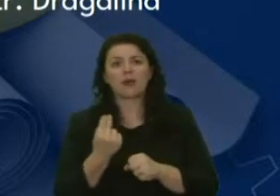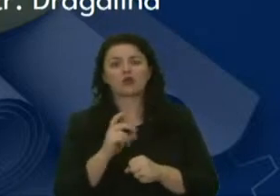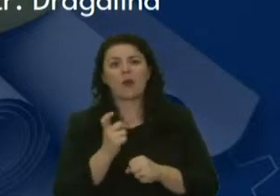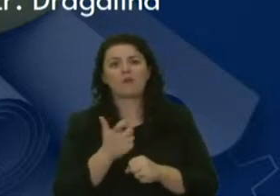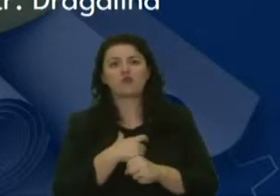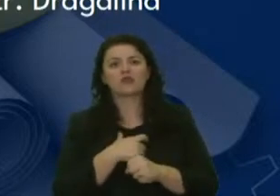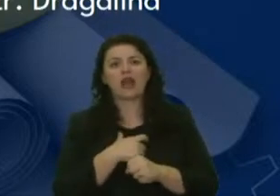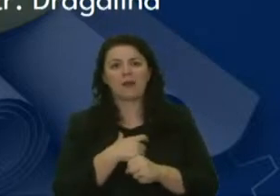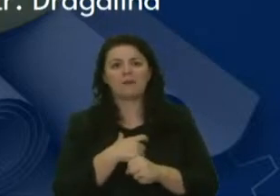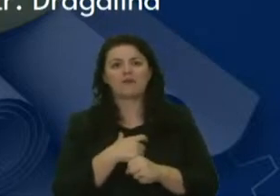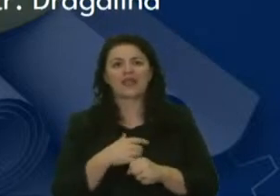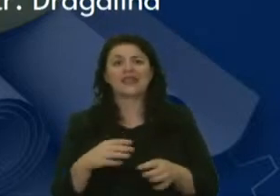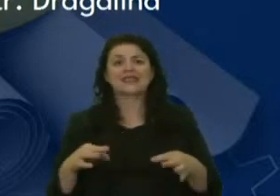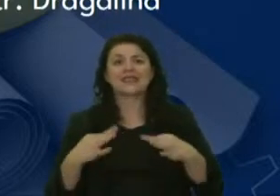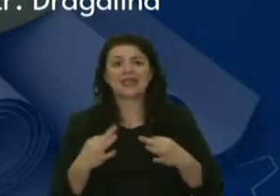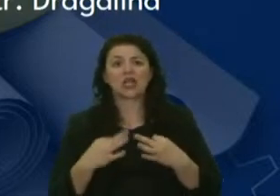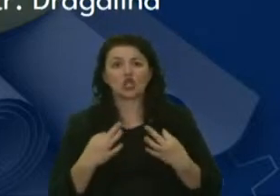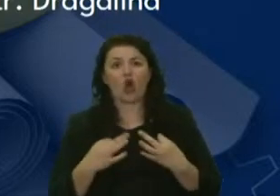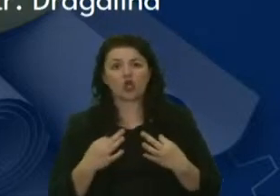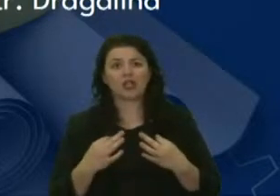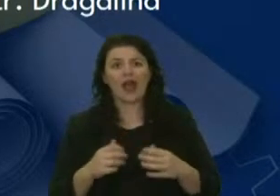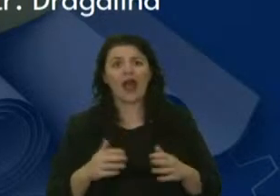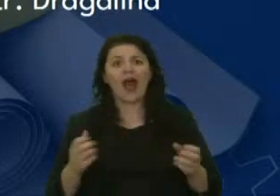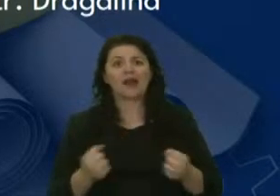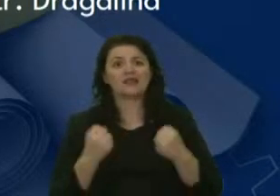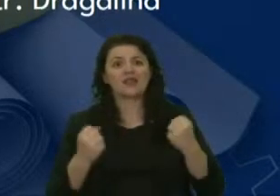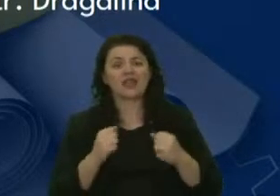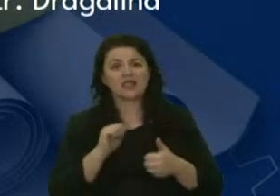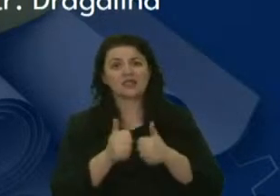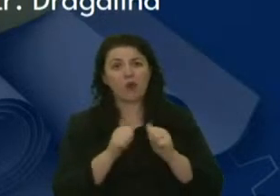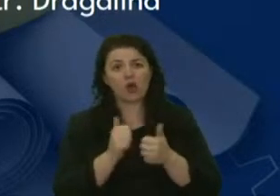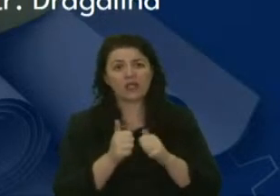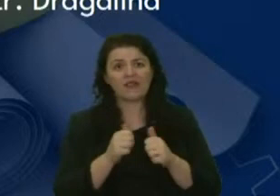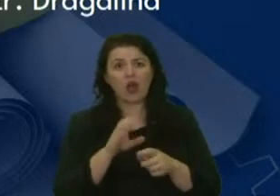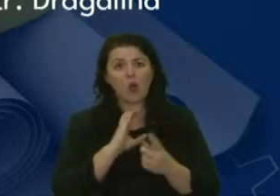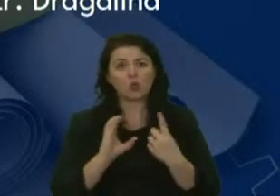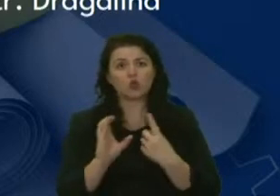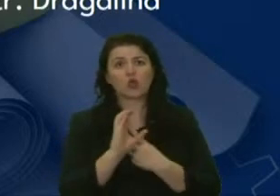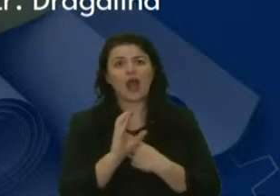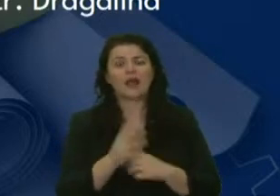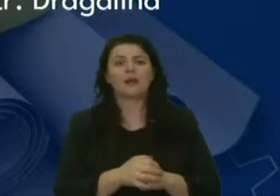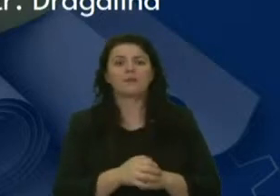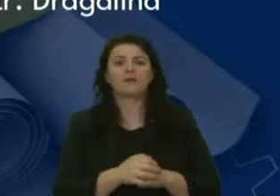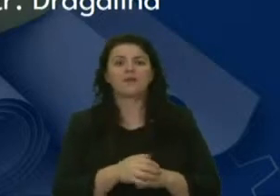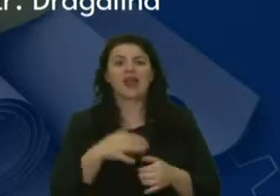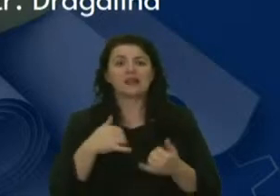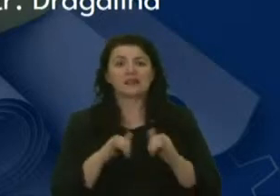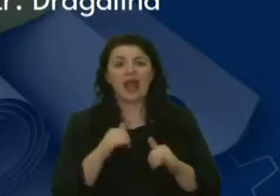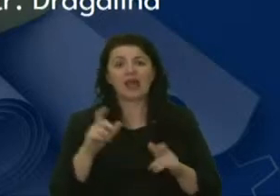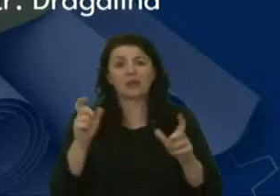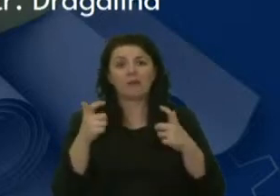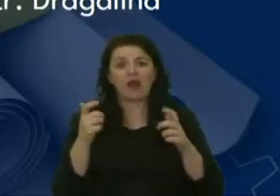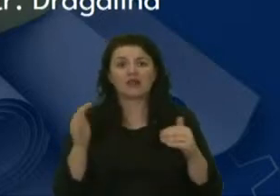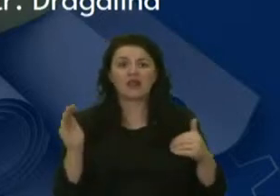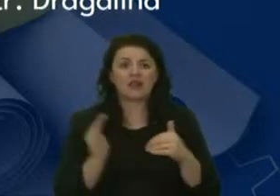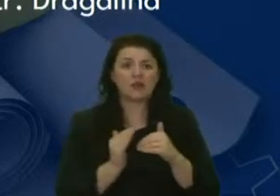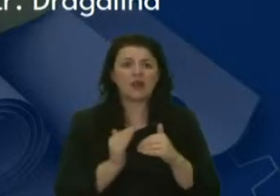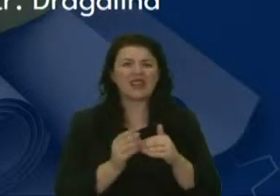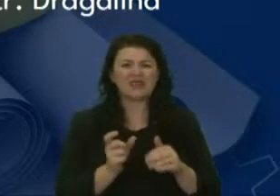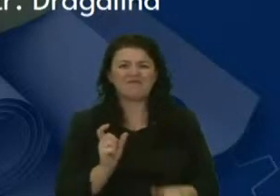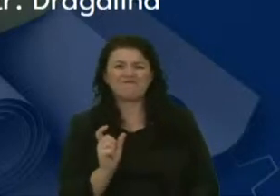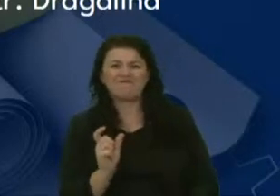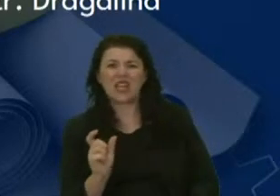putea ține sănătoși prin activități sportive educaționale culturale skatepark ul e o chestiune restrânsă de nișă e